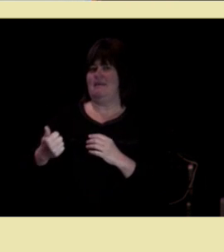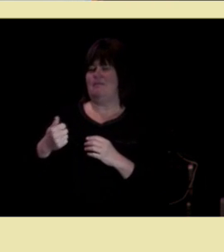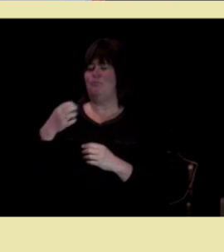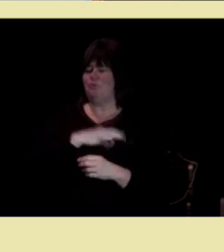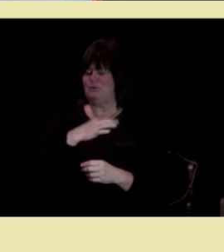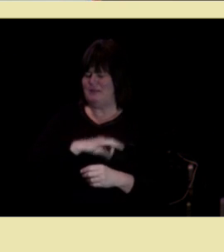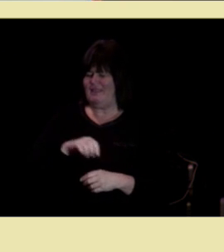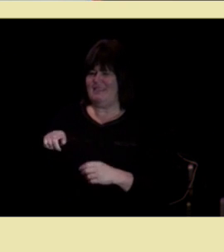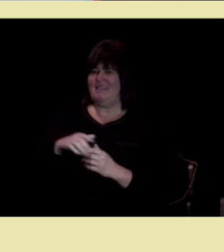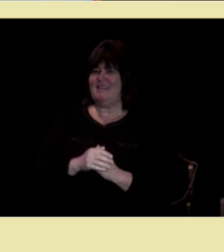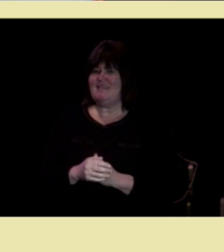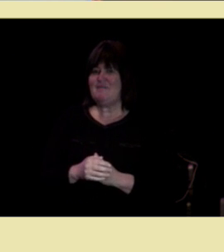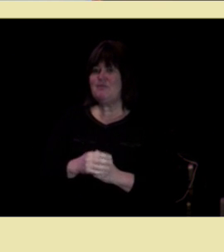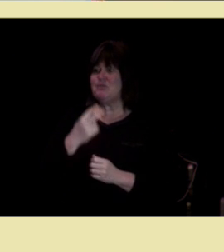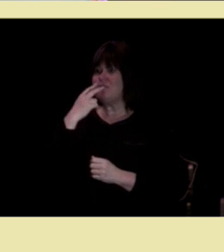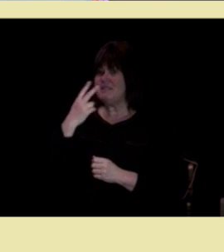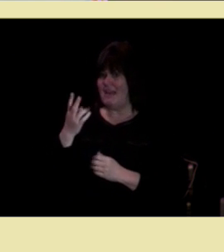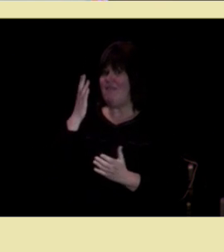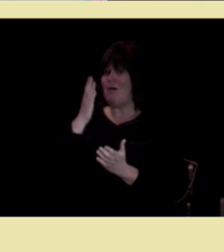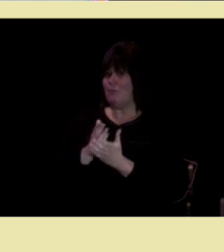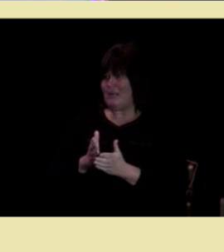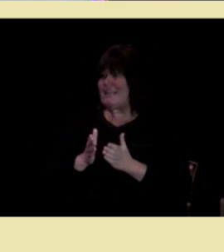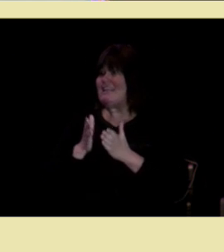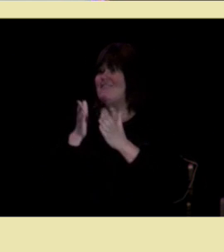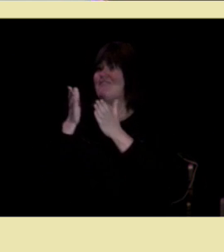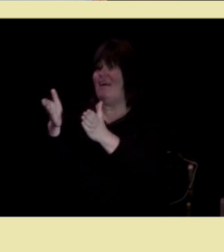vi er på rett vei.